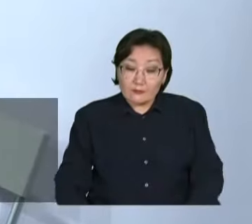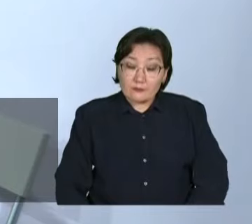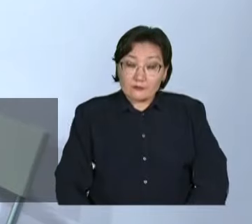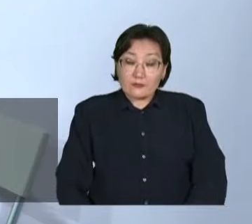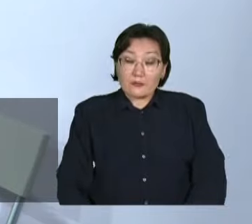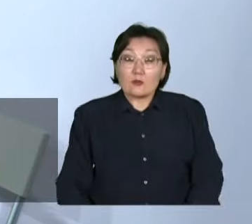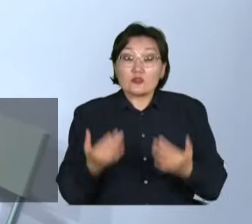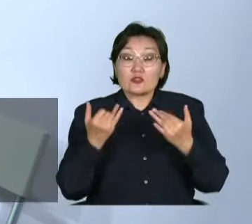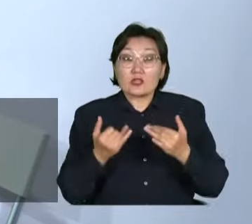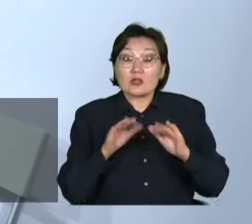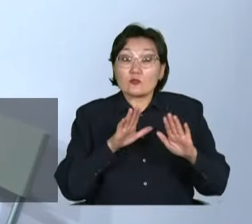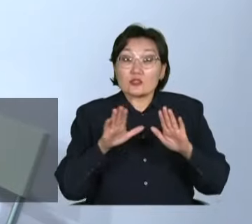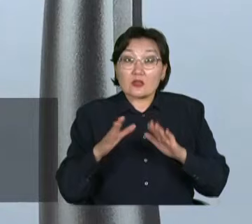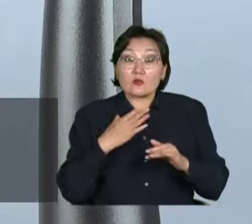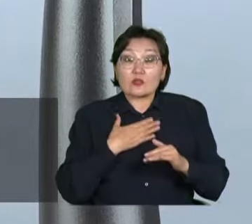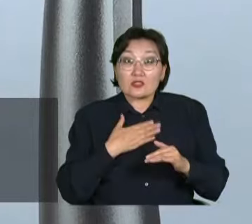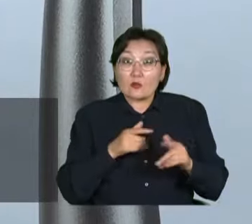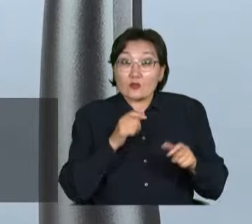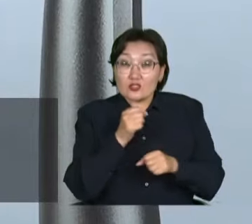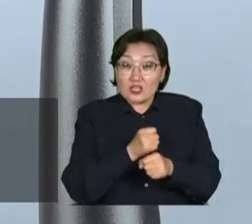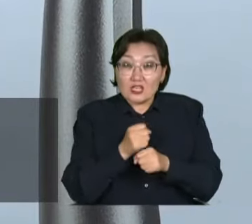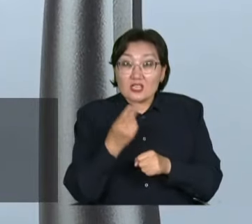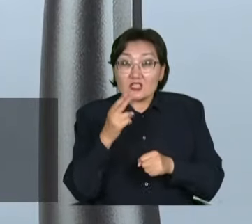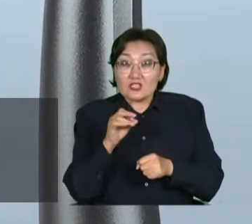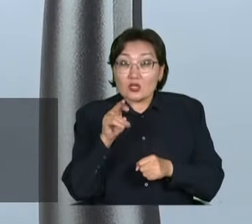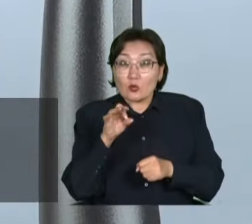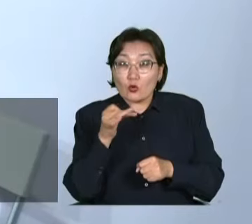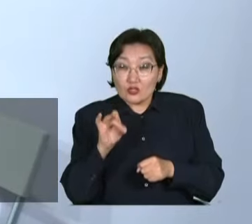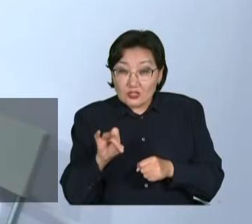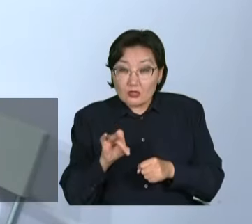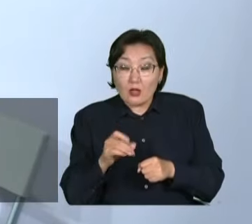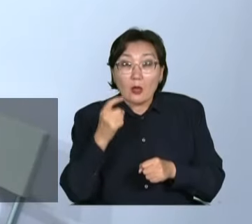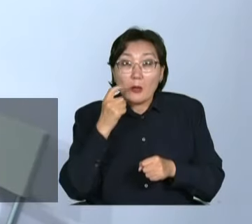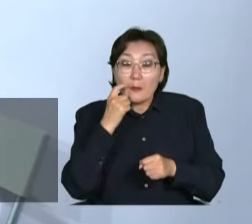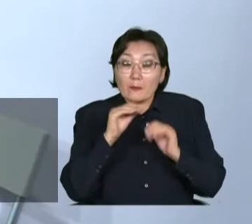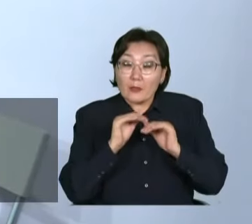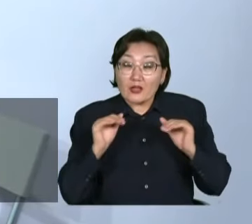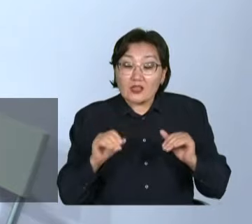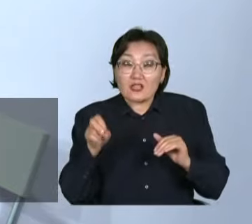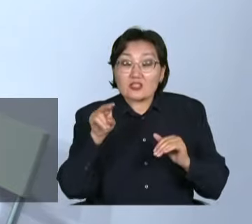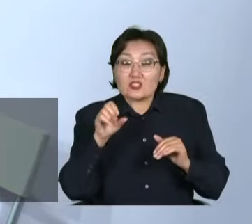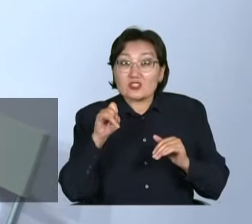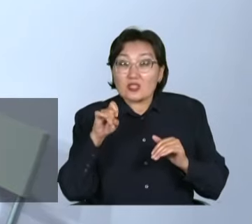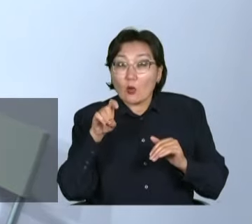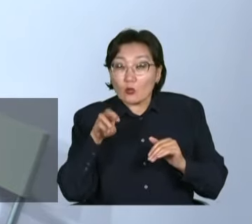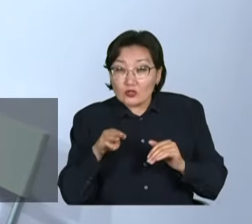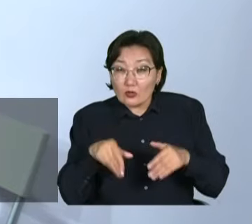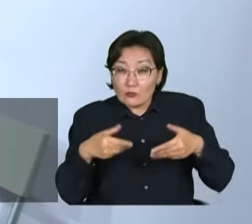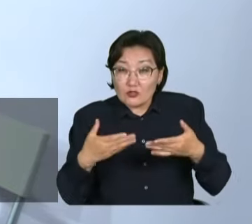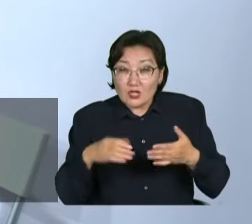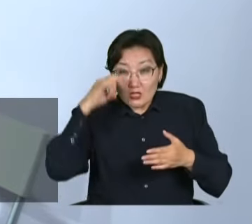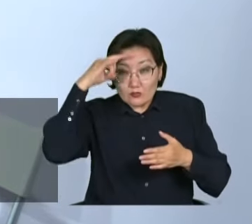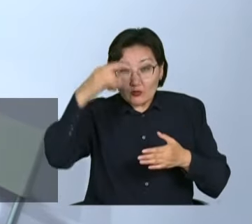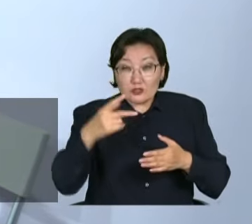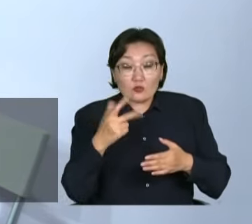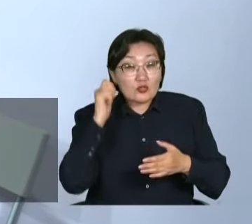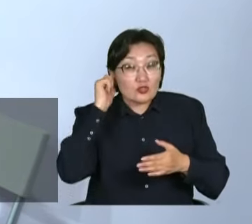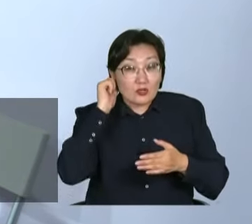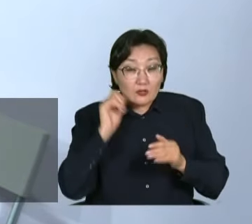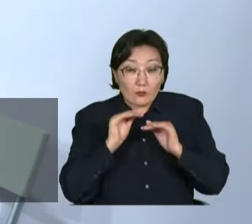коронку. Бүгін көрмеде біз өзіміз даярлаған циркони диоксидінен жасалған балалар тіс сауытын ұсынып отырмыз. Себебі Қазақстанда 3 жасқа дейінгі